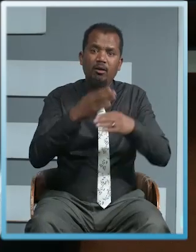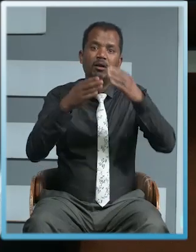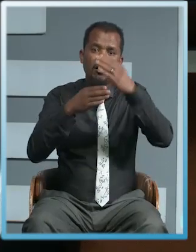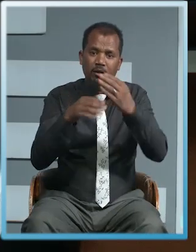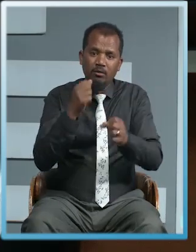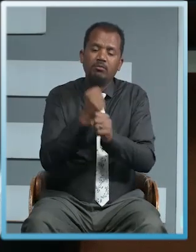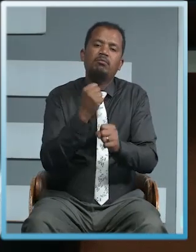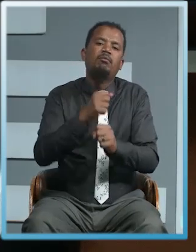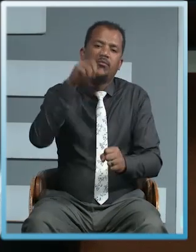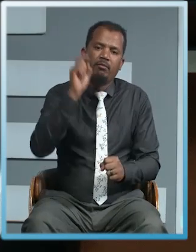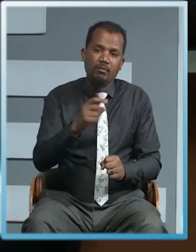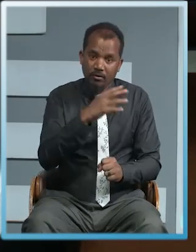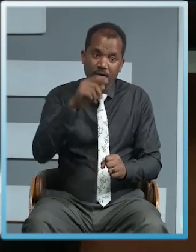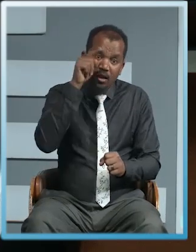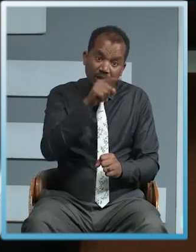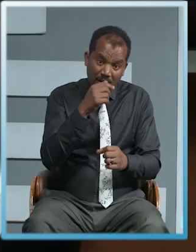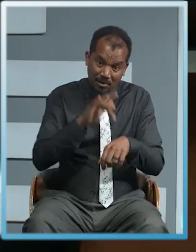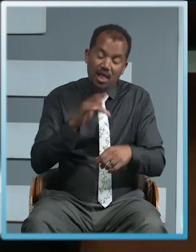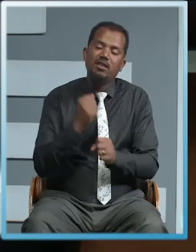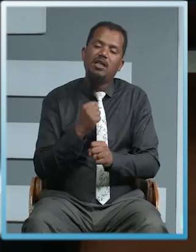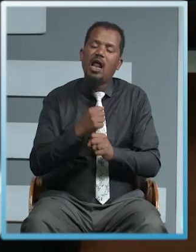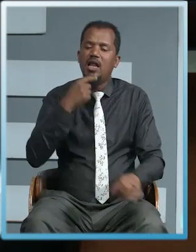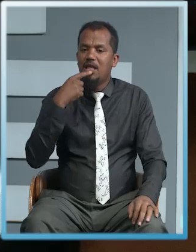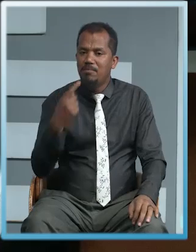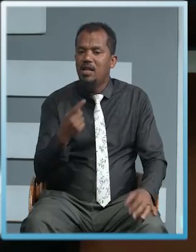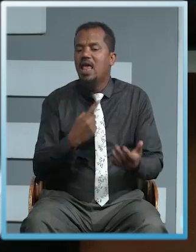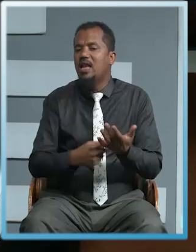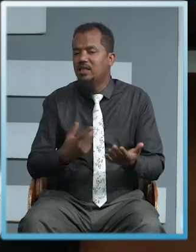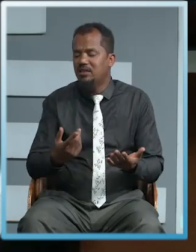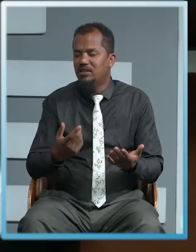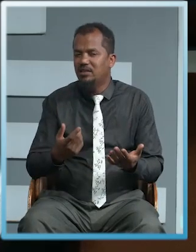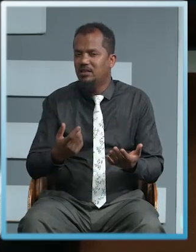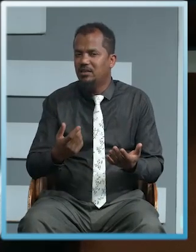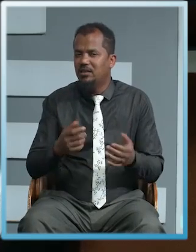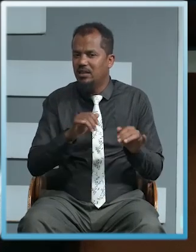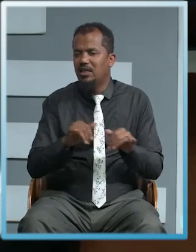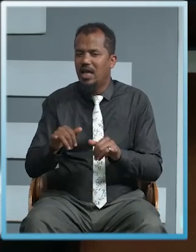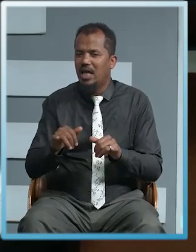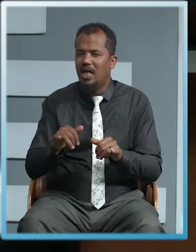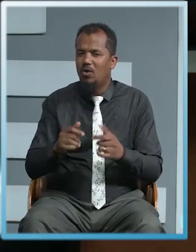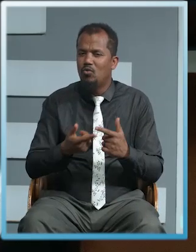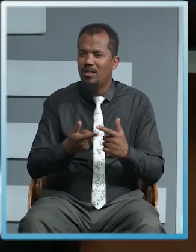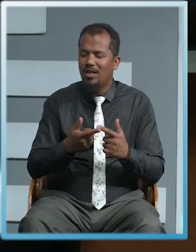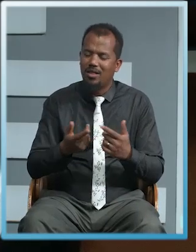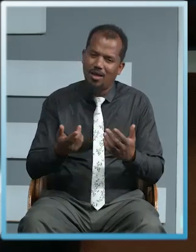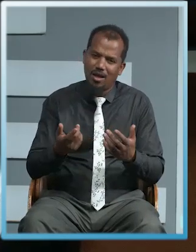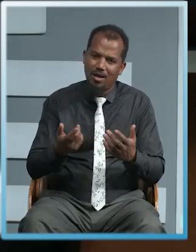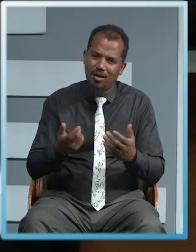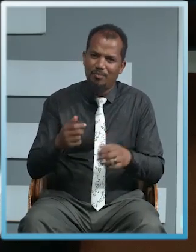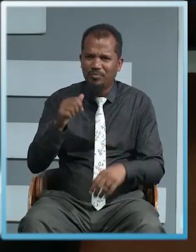ደግሞ መስራት ያስፈልጋልና እዛም ላይ እንሰራለን የሚል ይሄንን እንደ ሁለተኛ አን